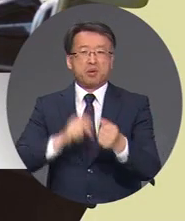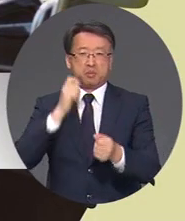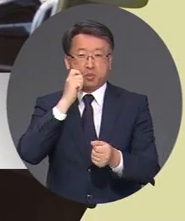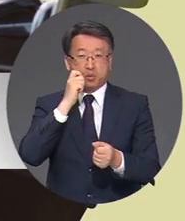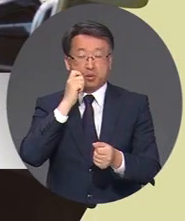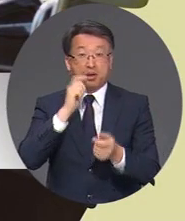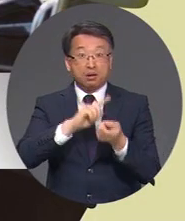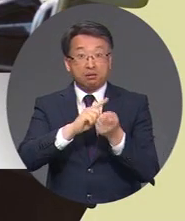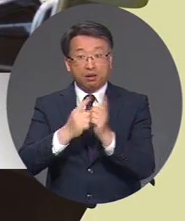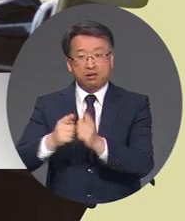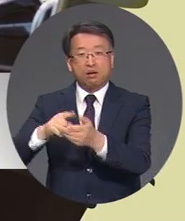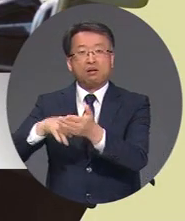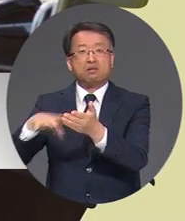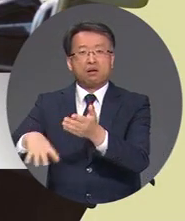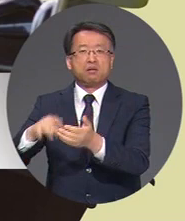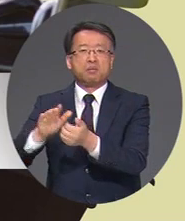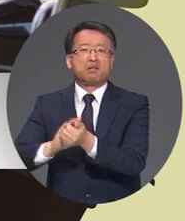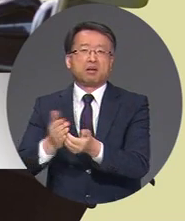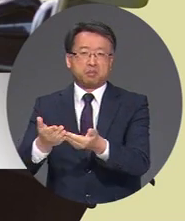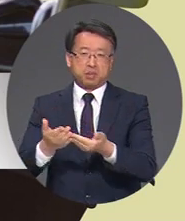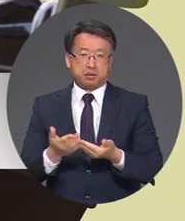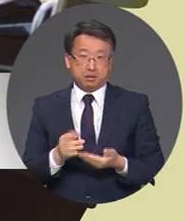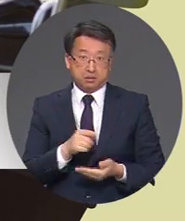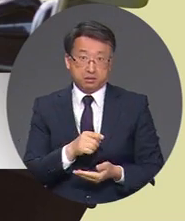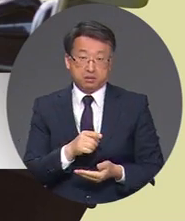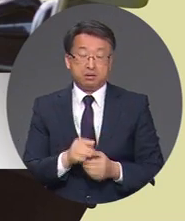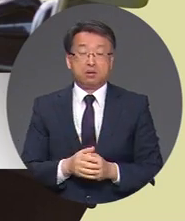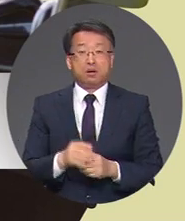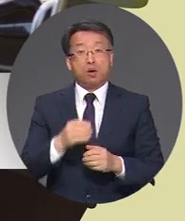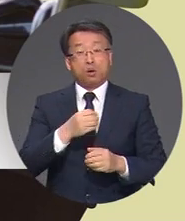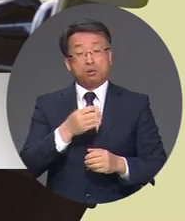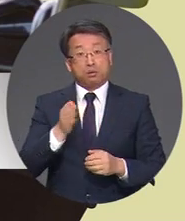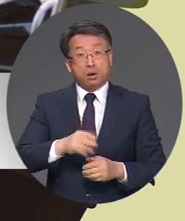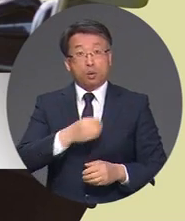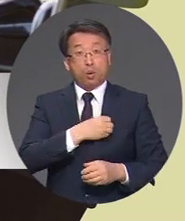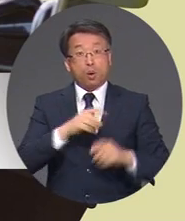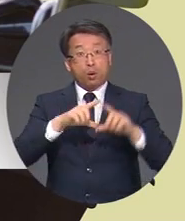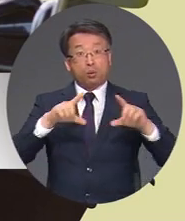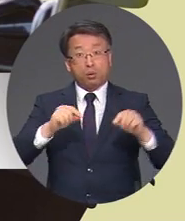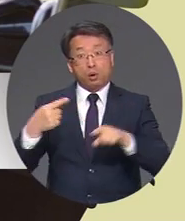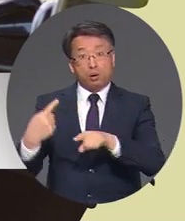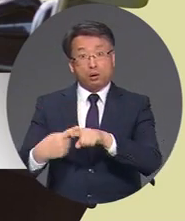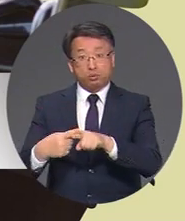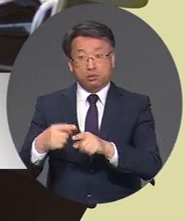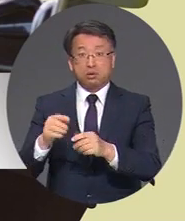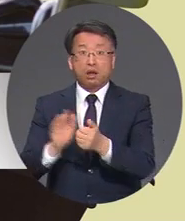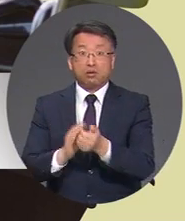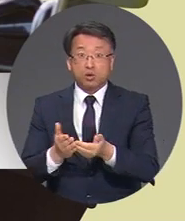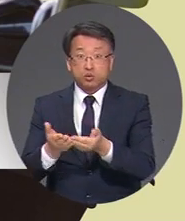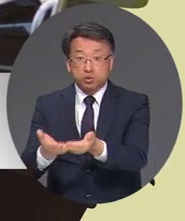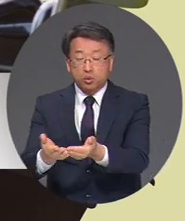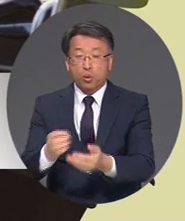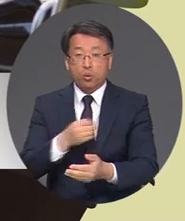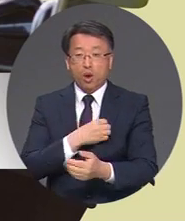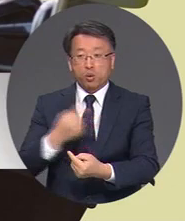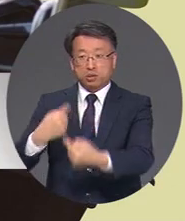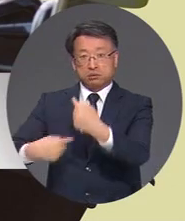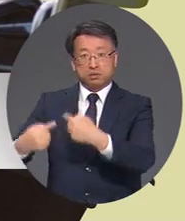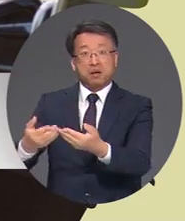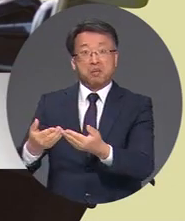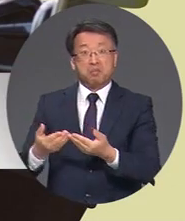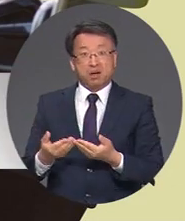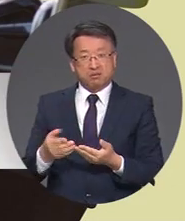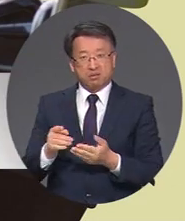그만큼 세금 혜택을 받는데요. 하지만 사실상 회원권에 맞먹는 혜택을 주면서 회원을 모집하는 편법